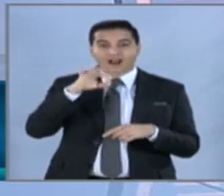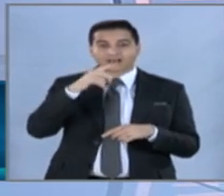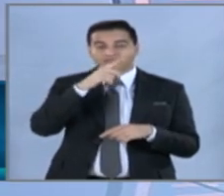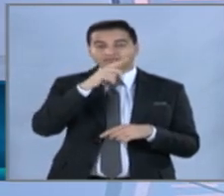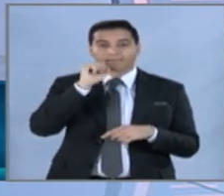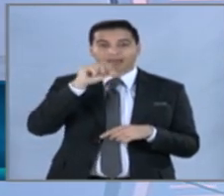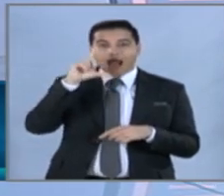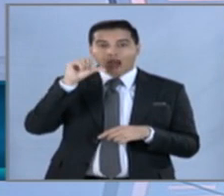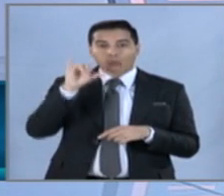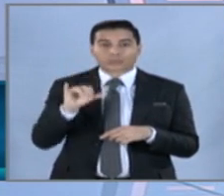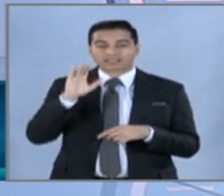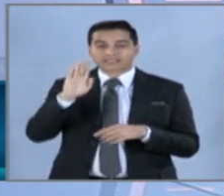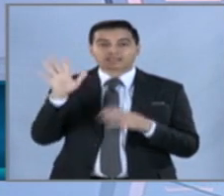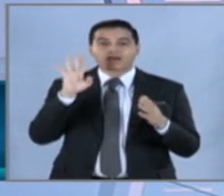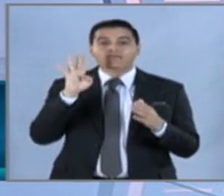عشر